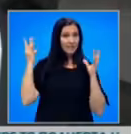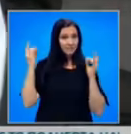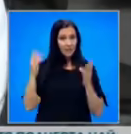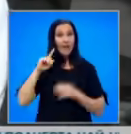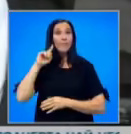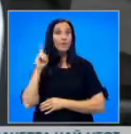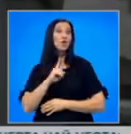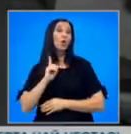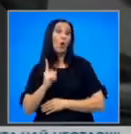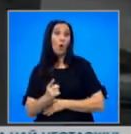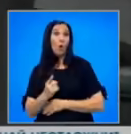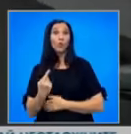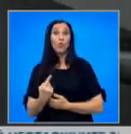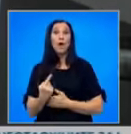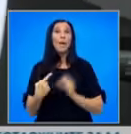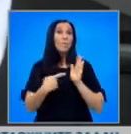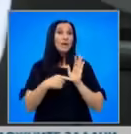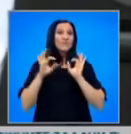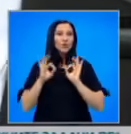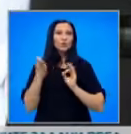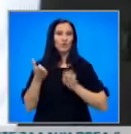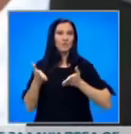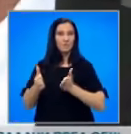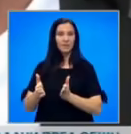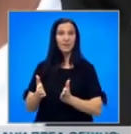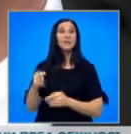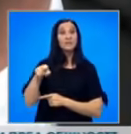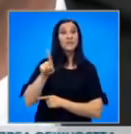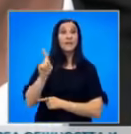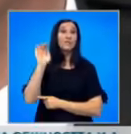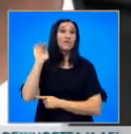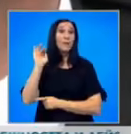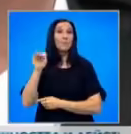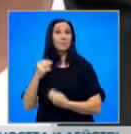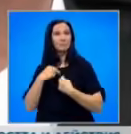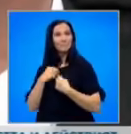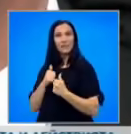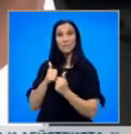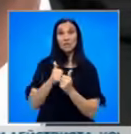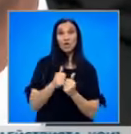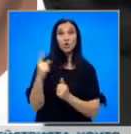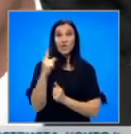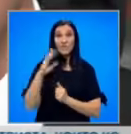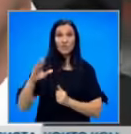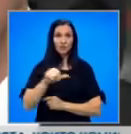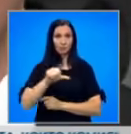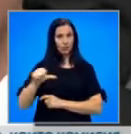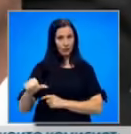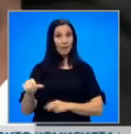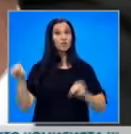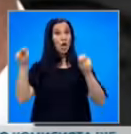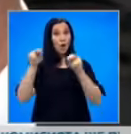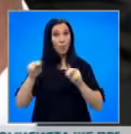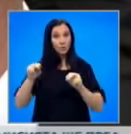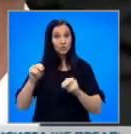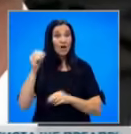денят, който символизира именно този път. Зато и трябва да бъдем съпричастни, още веднъж да подчертаем, че